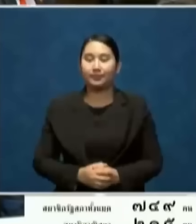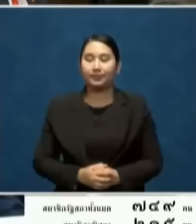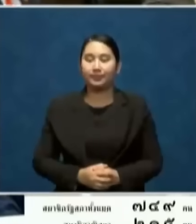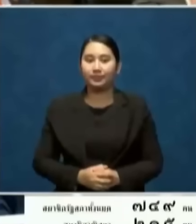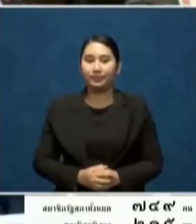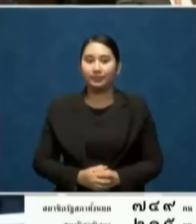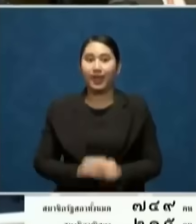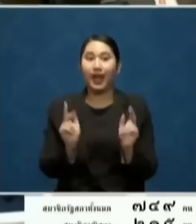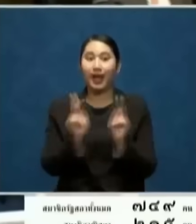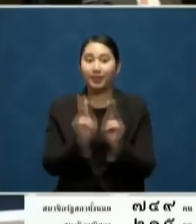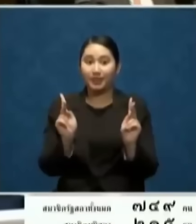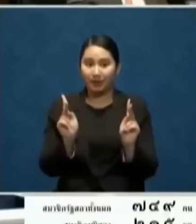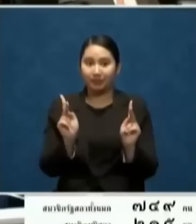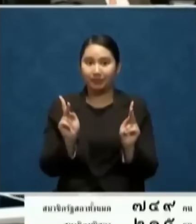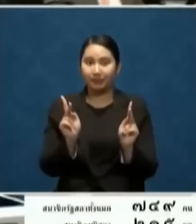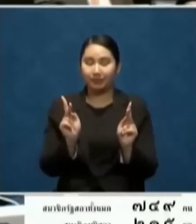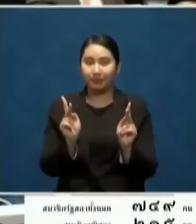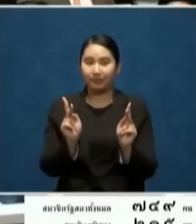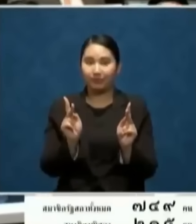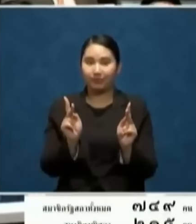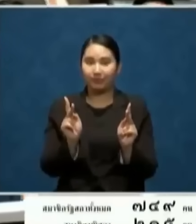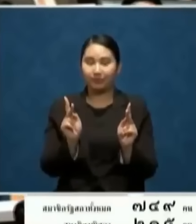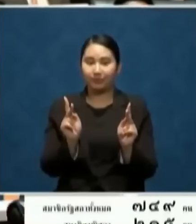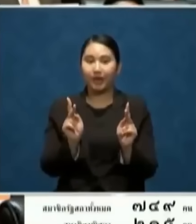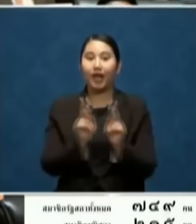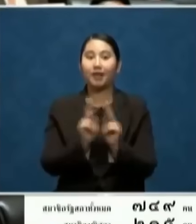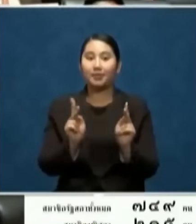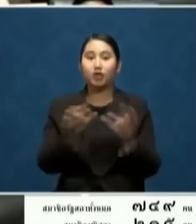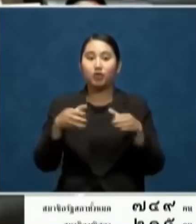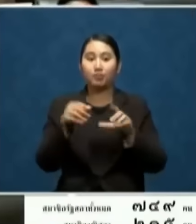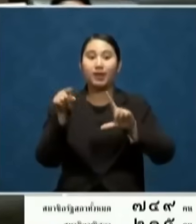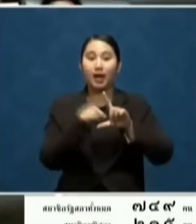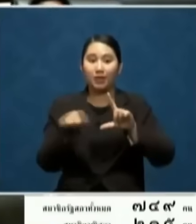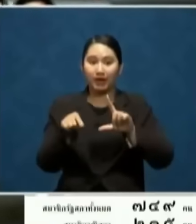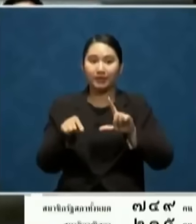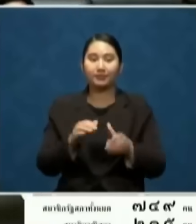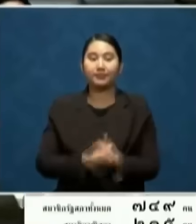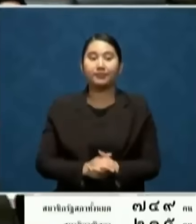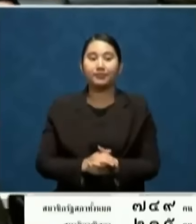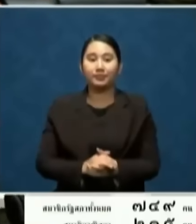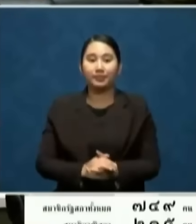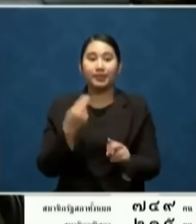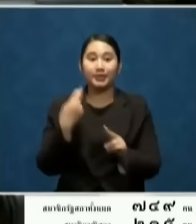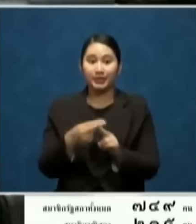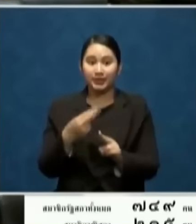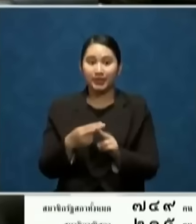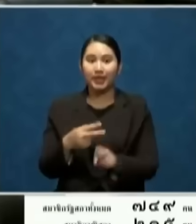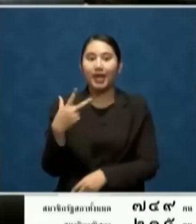ที่ต้องการแก้ไขนะคะหรือว่ายกเลิกมาตรา112นั่นเองนะคะนอกจากนี้บิ๊กป้อ